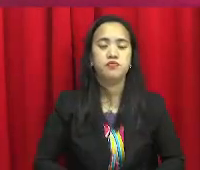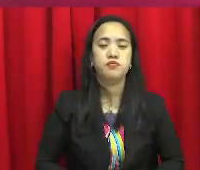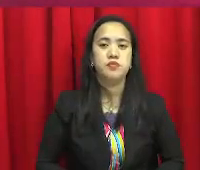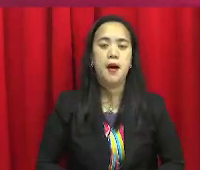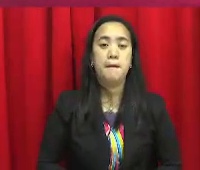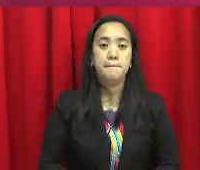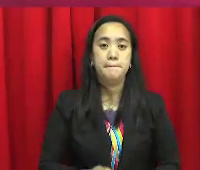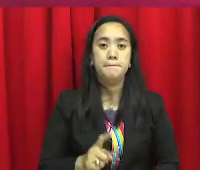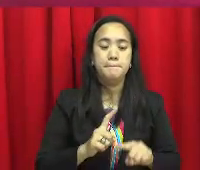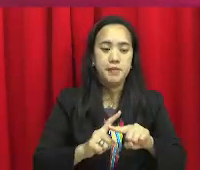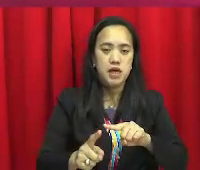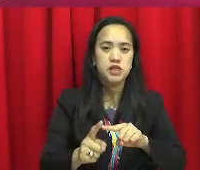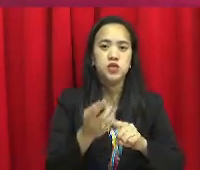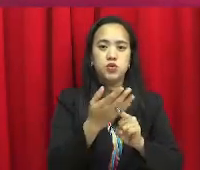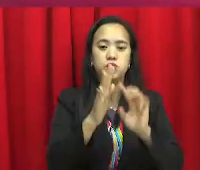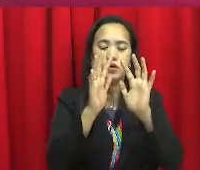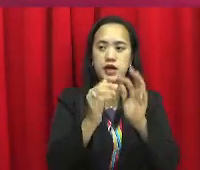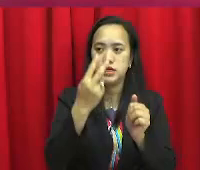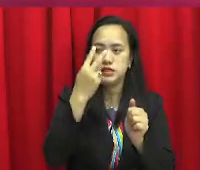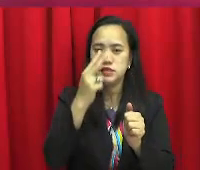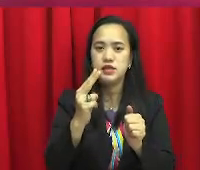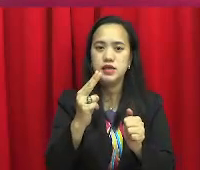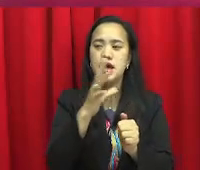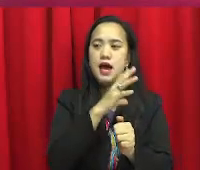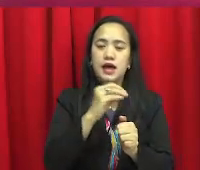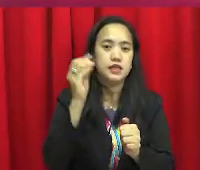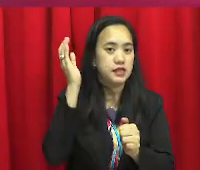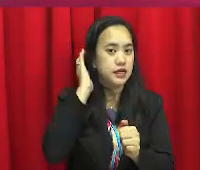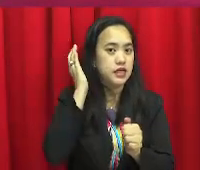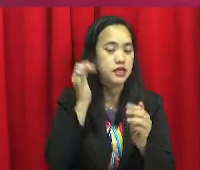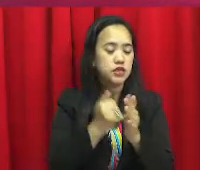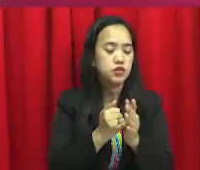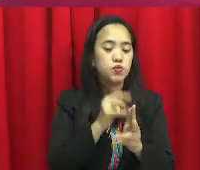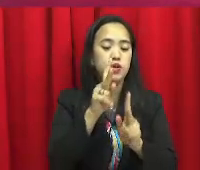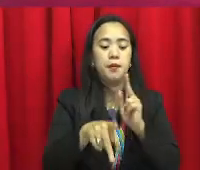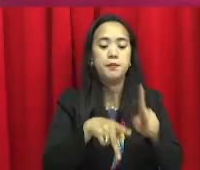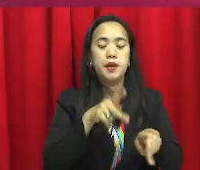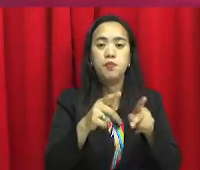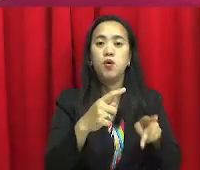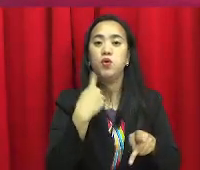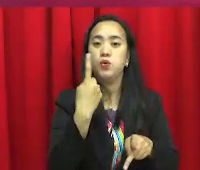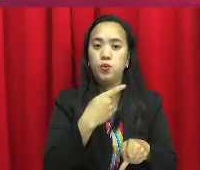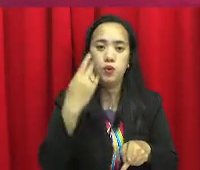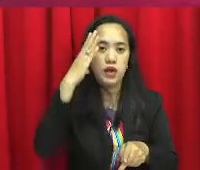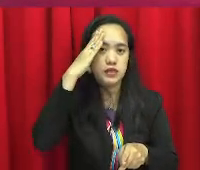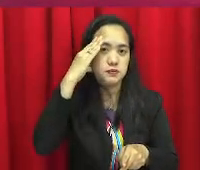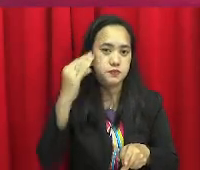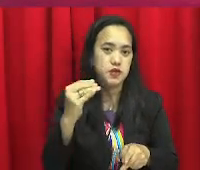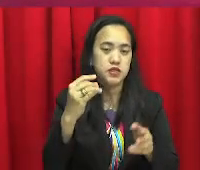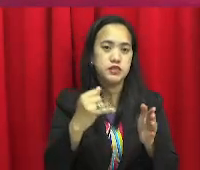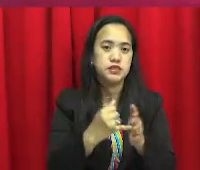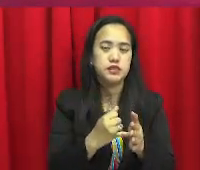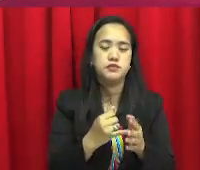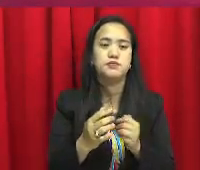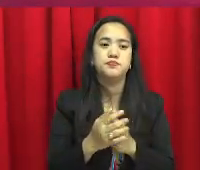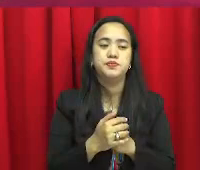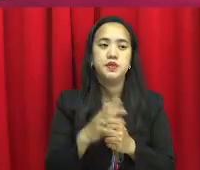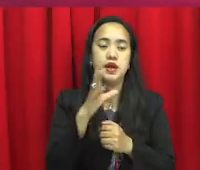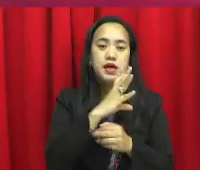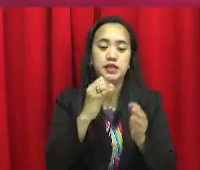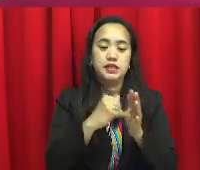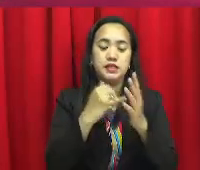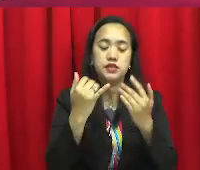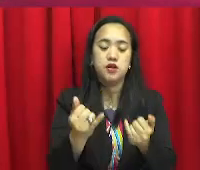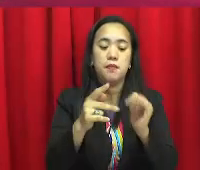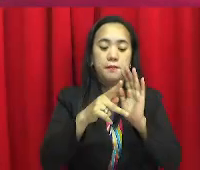ganyan. Pero ngayon parang napakahirap ng mangyari. Pero patutunayan po namin ito sa inyo sa pamamagitan ng pagpipresent namin ng